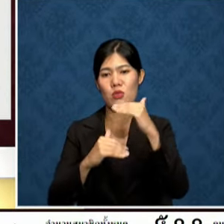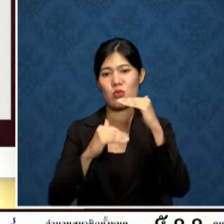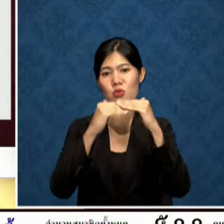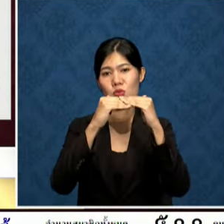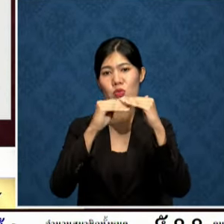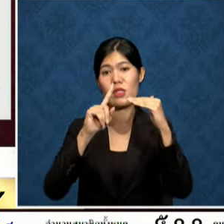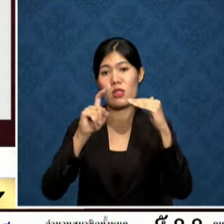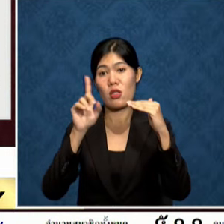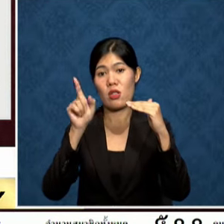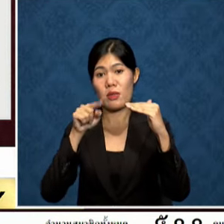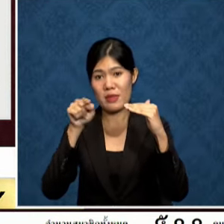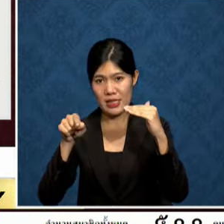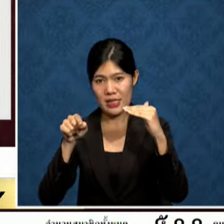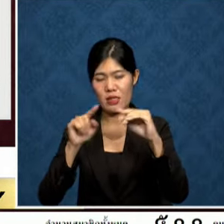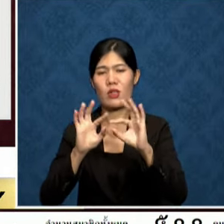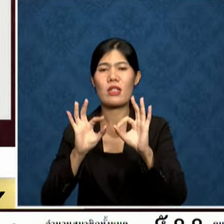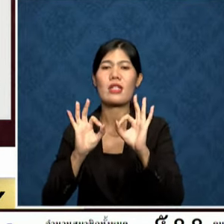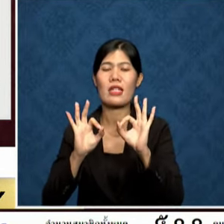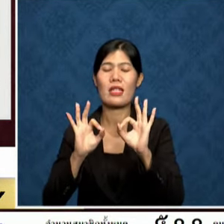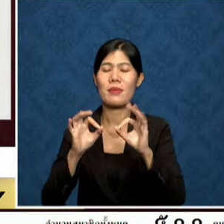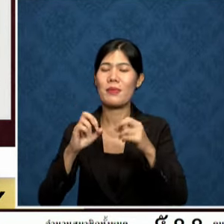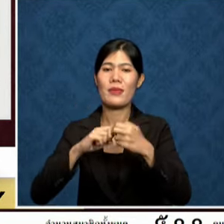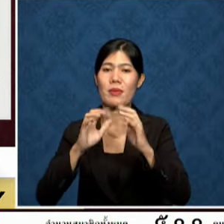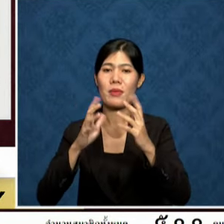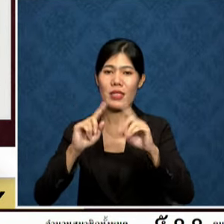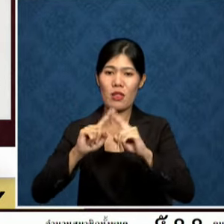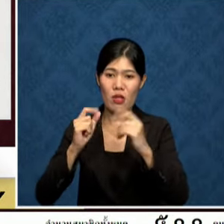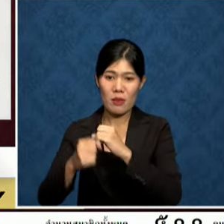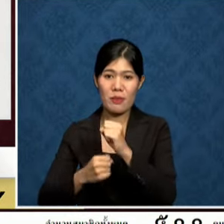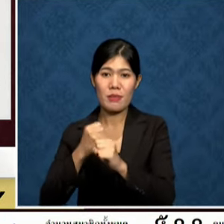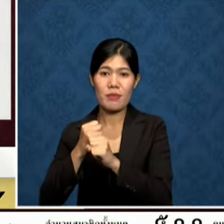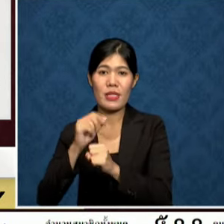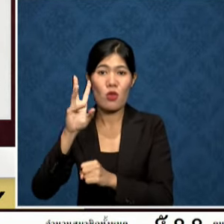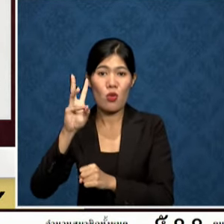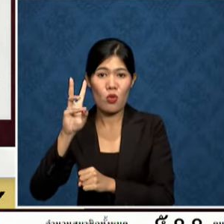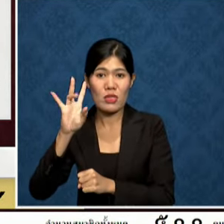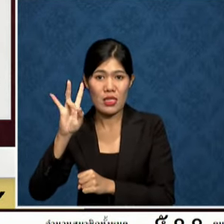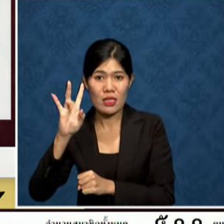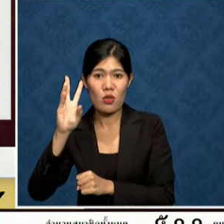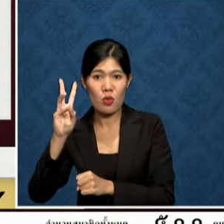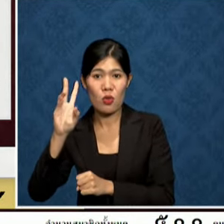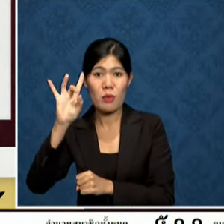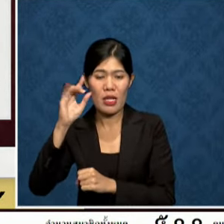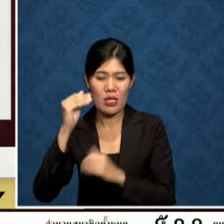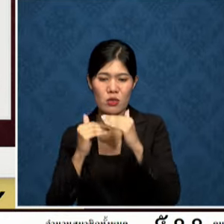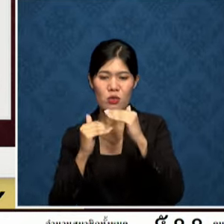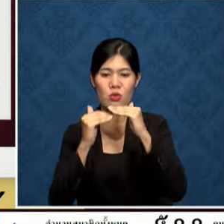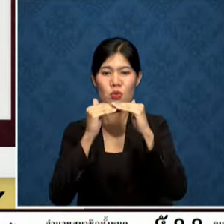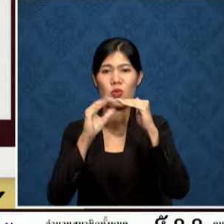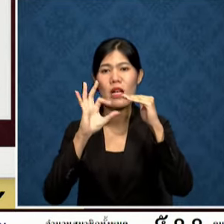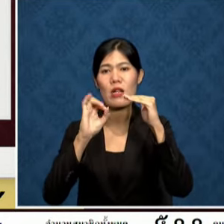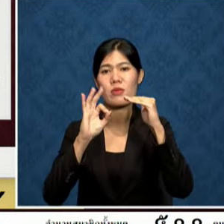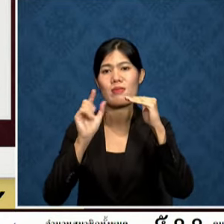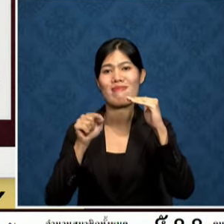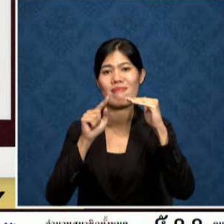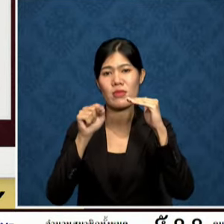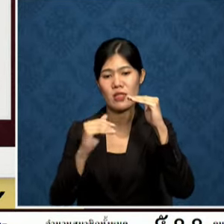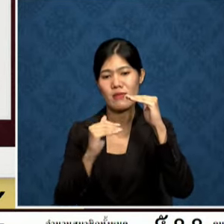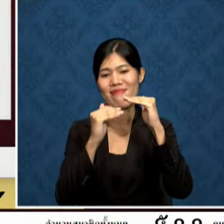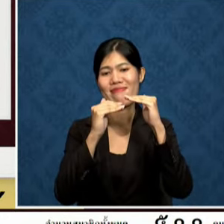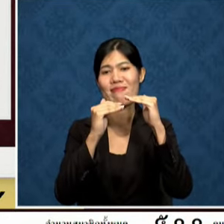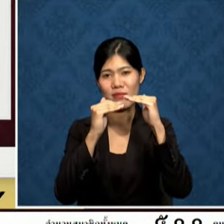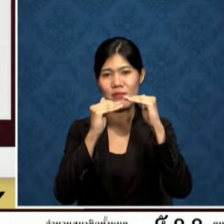อะไรแต่สำหรับปี 67และปี 68ค่ะก็ยังกู้ขึ้นไปถึง 99%ของเพดานที่เราให้กู้ได้